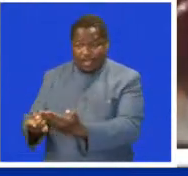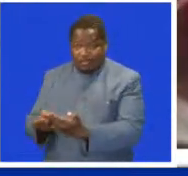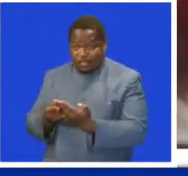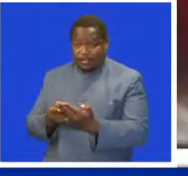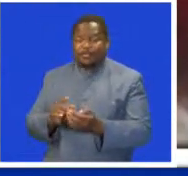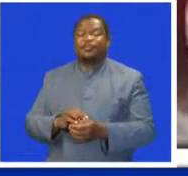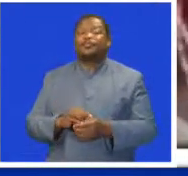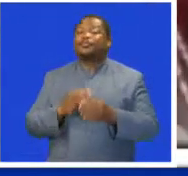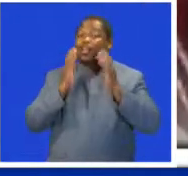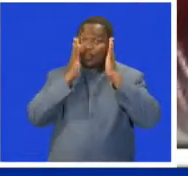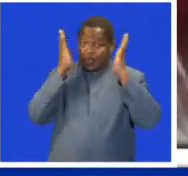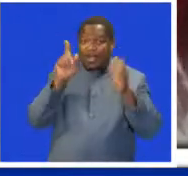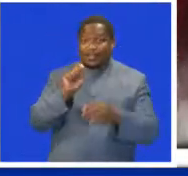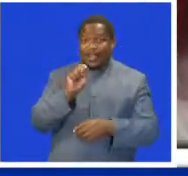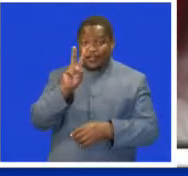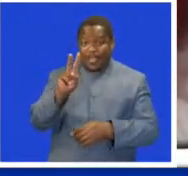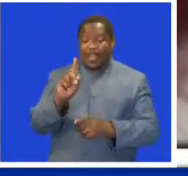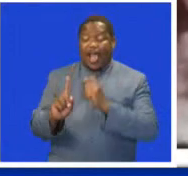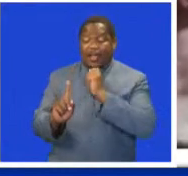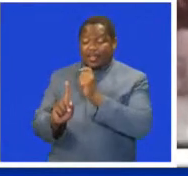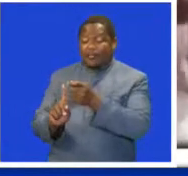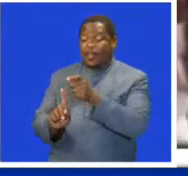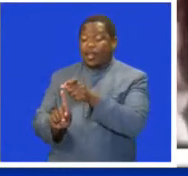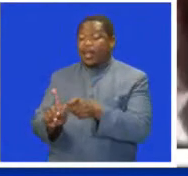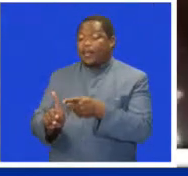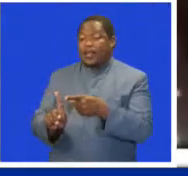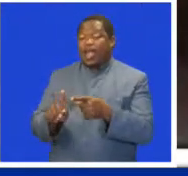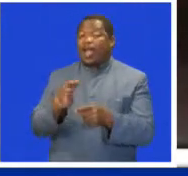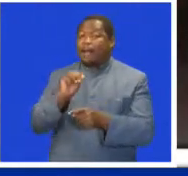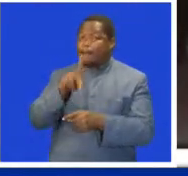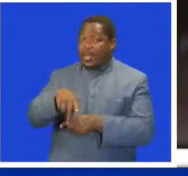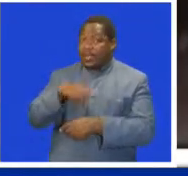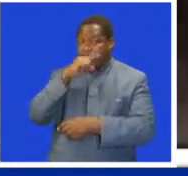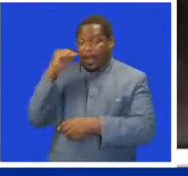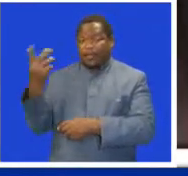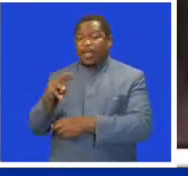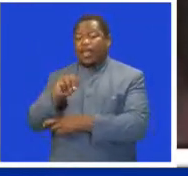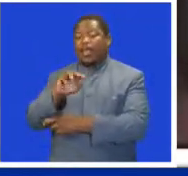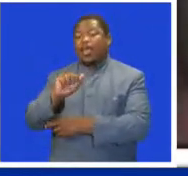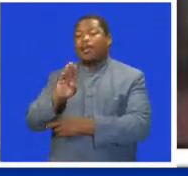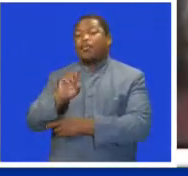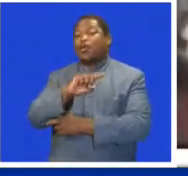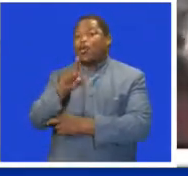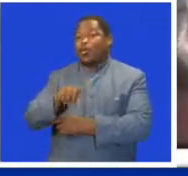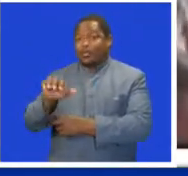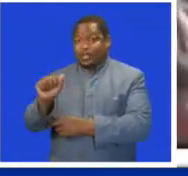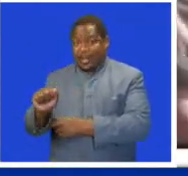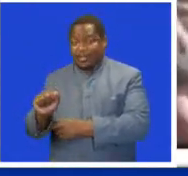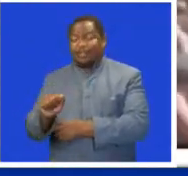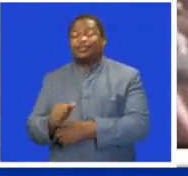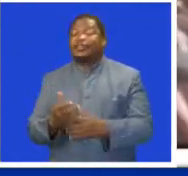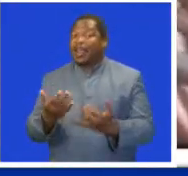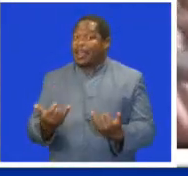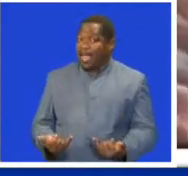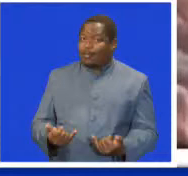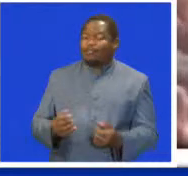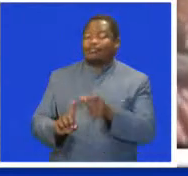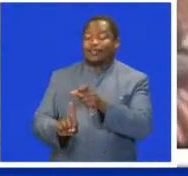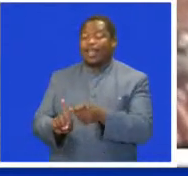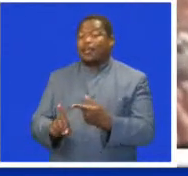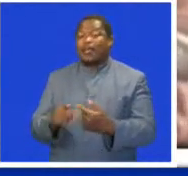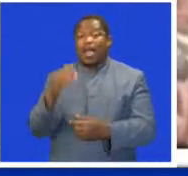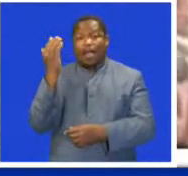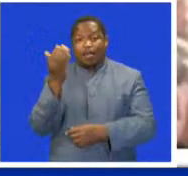eKhubutha umhlonishwa Mlamuli Mabuza asesimuveke mabuza achaza ukuthi bawuchuba njani lo msebenzi